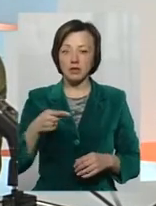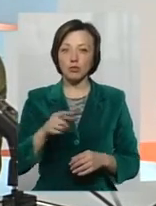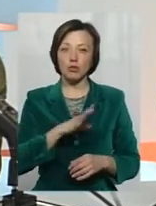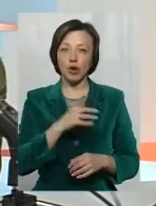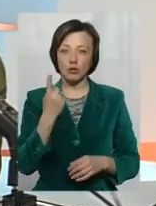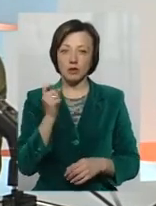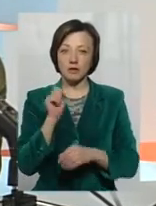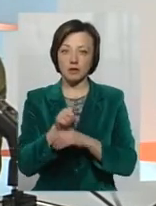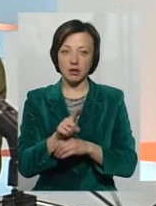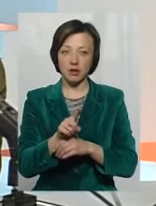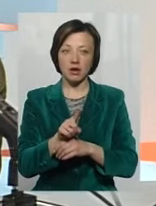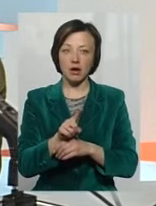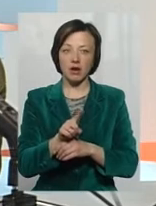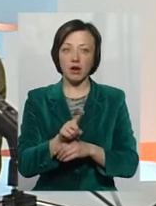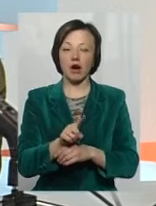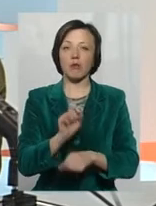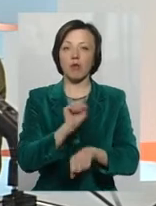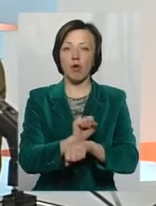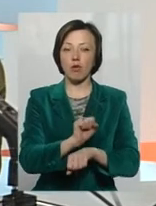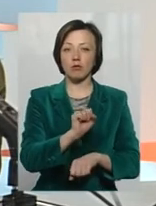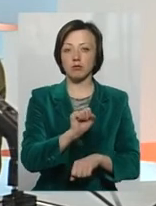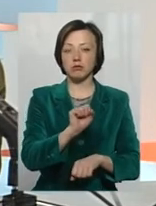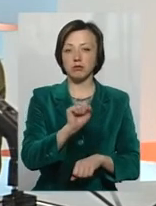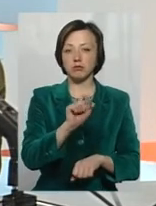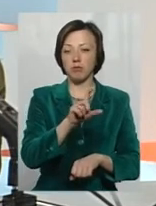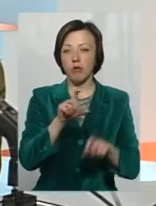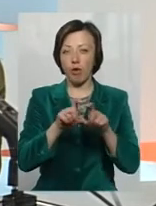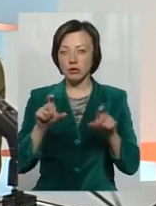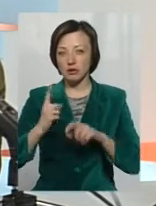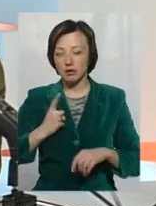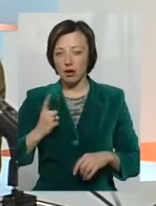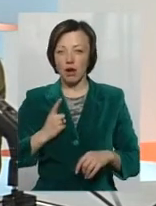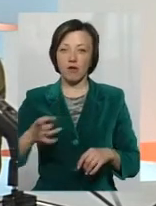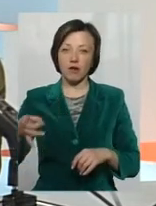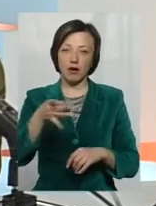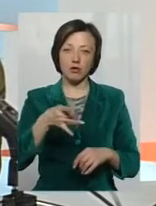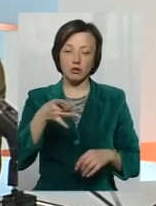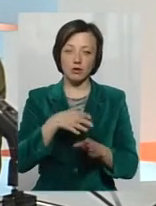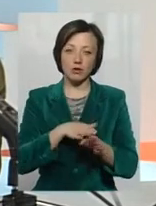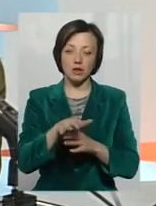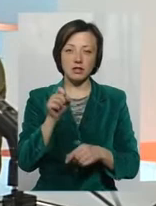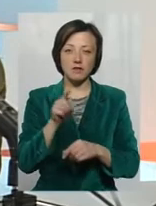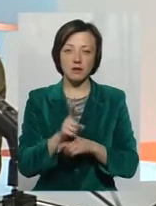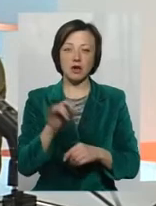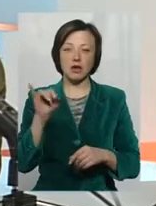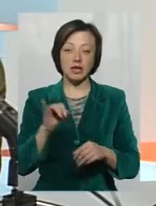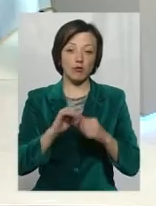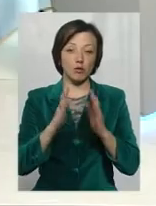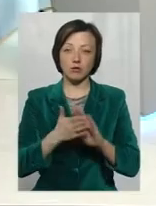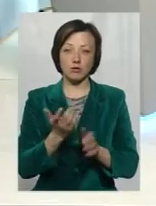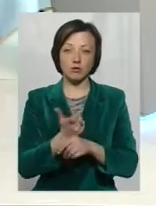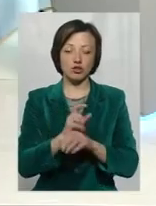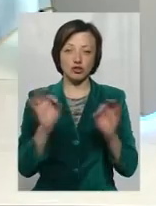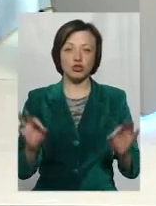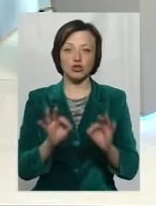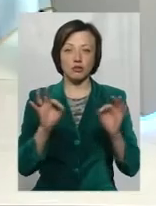одне завдання – вони нести службу на блокпостах, на взводних опорних пунктах, в районах виконання завдань. І, в принципі, більше вони нічим